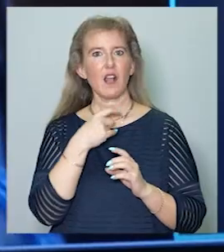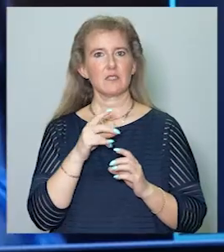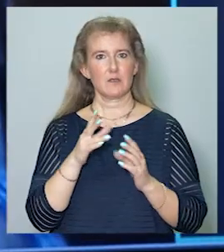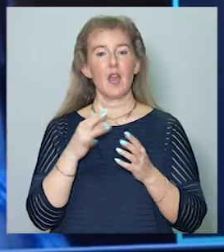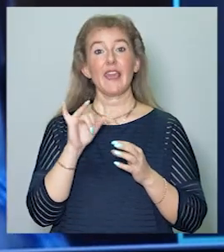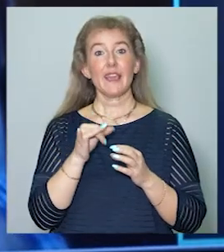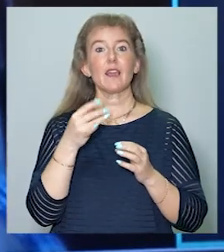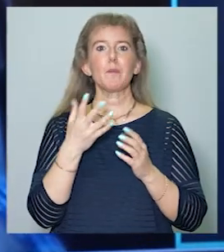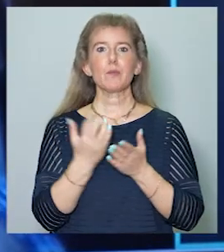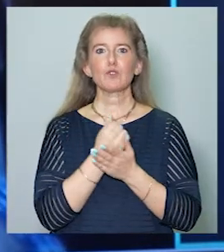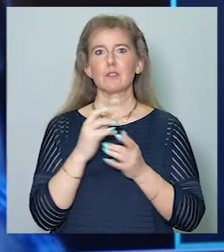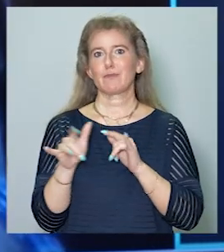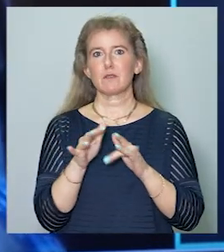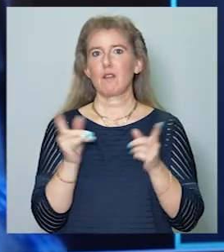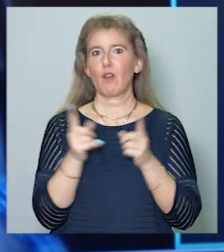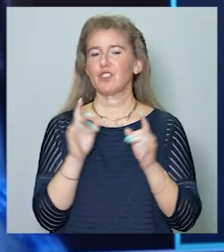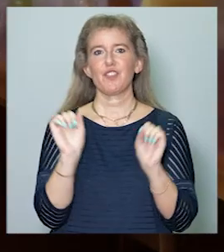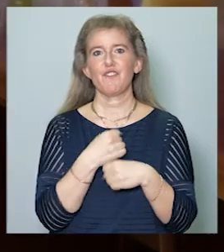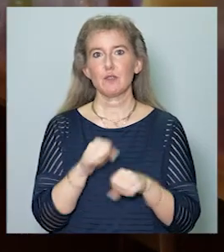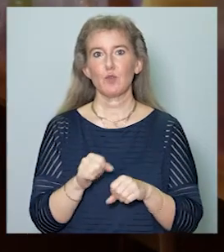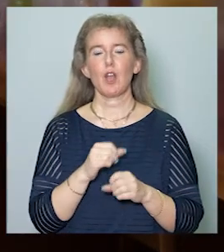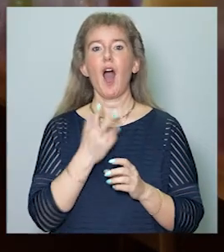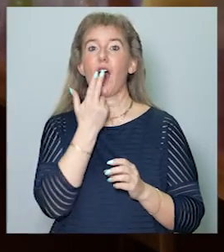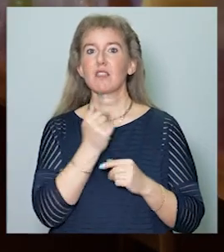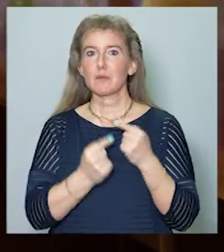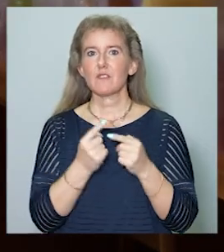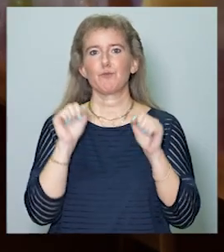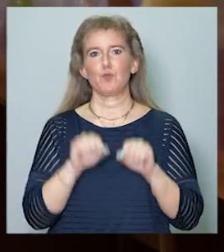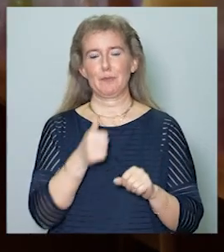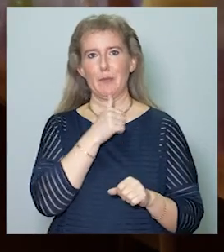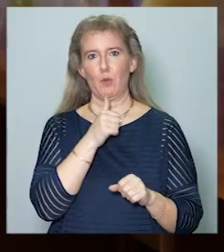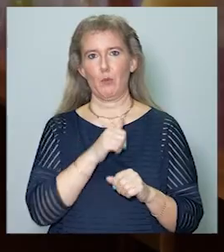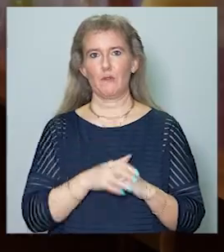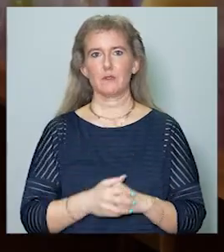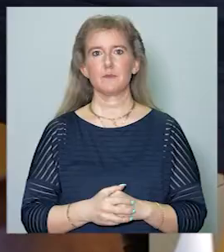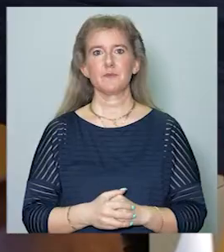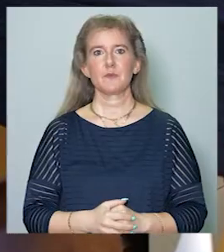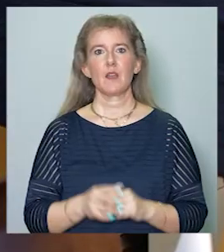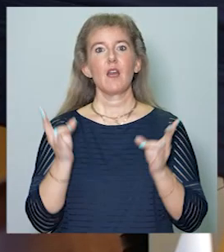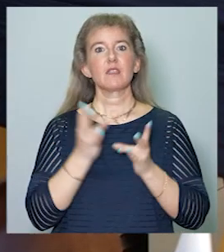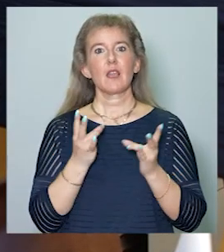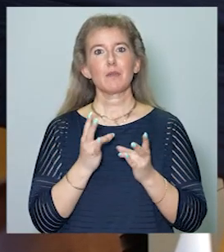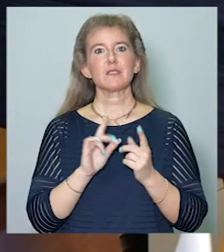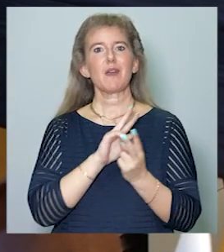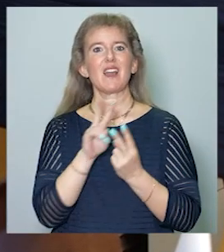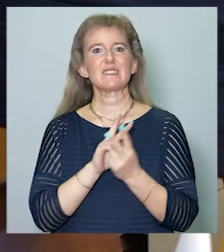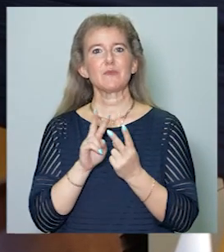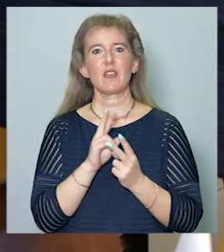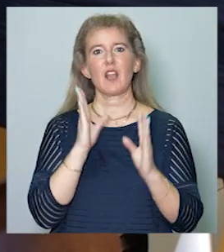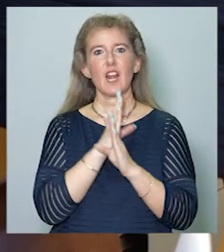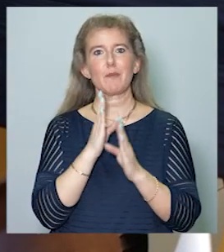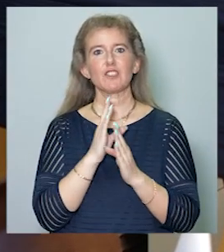Причем ограничить этот процесс практически невозможно, а вот адаптировать можно попробовать. Необходимо